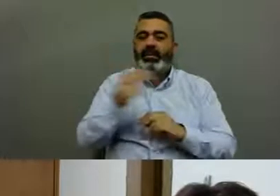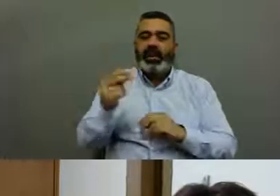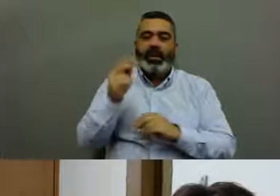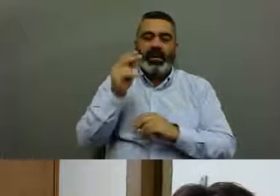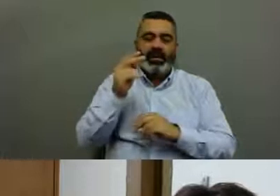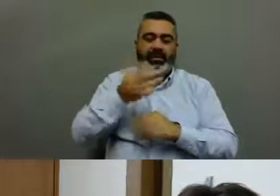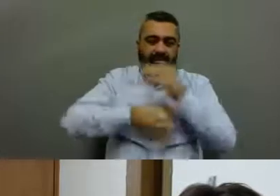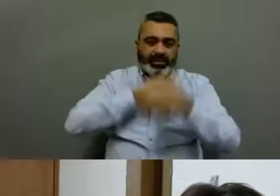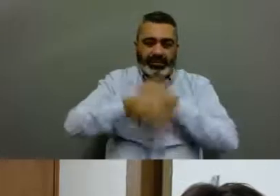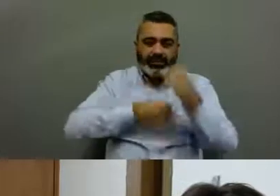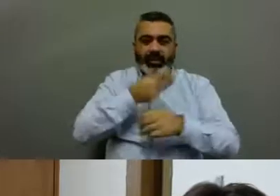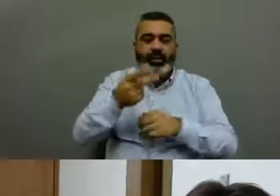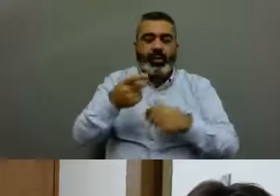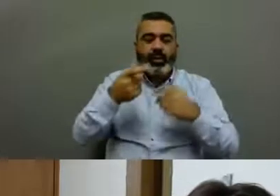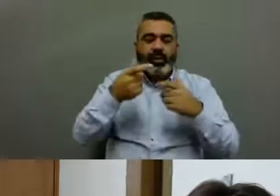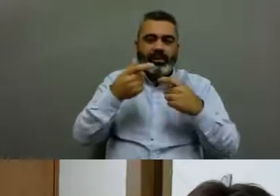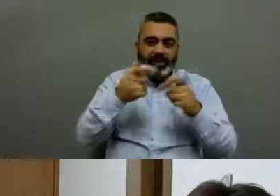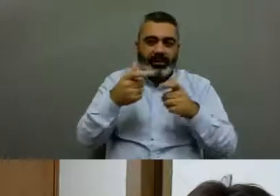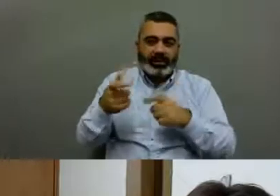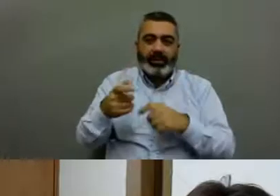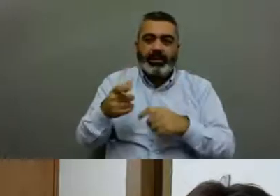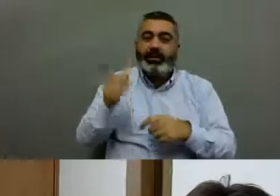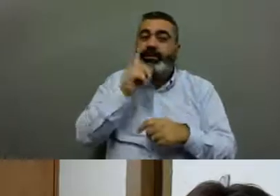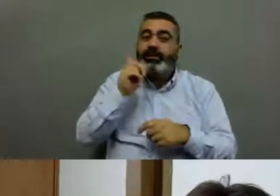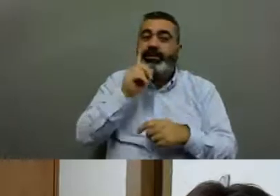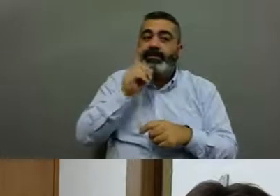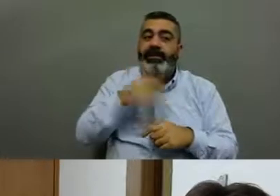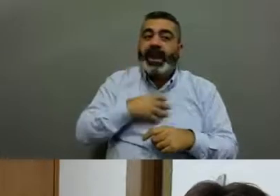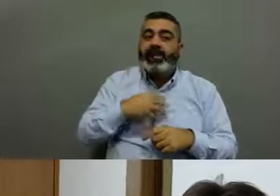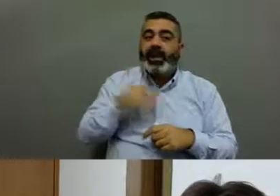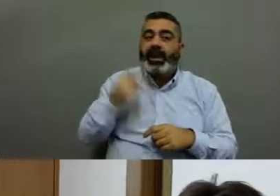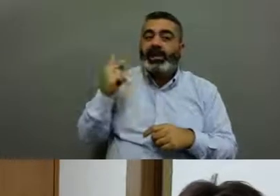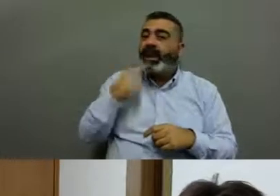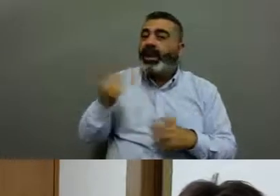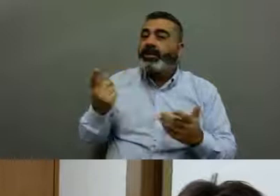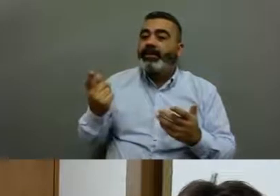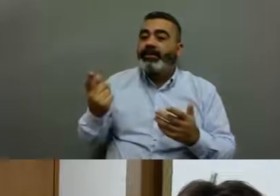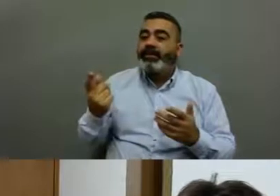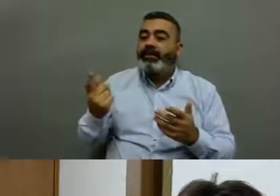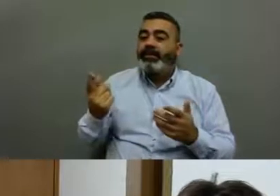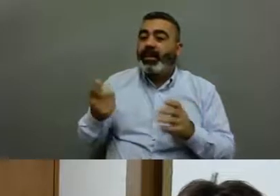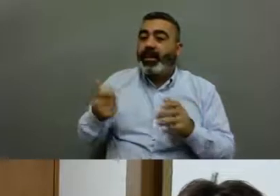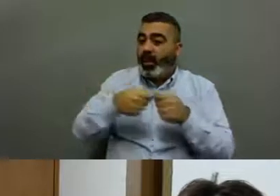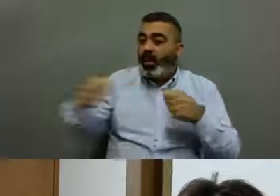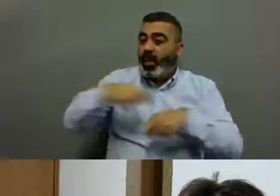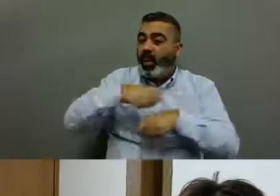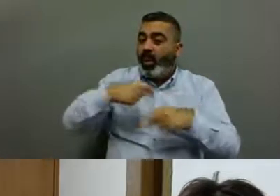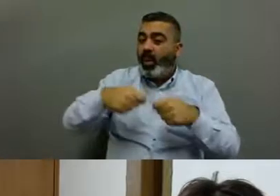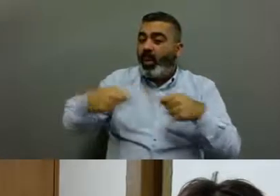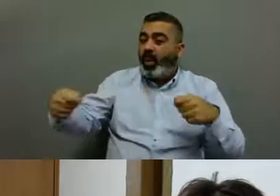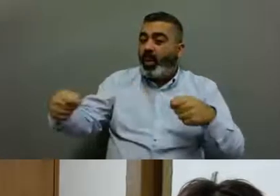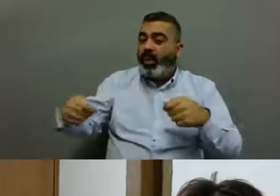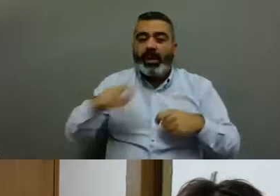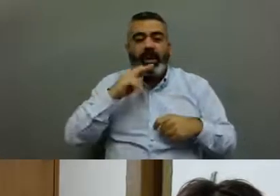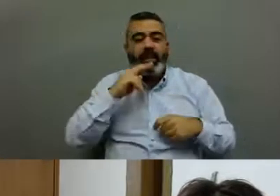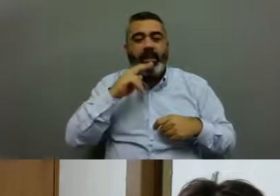μου, αν συμφωνείτε. Κυρία Κατσιγιάννη, είναι μεγάλης διάρκειας το βίντεο. Είναι